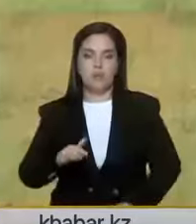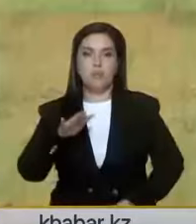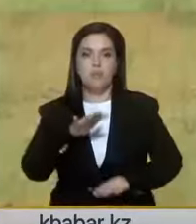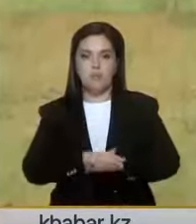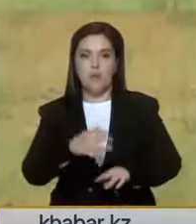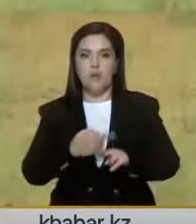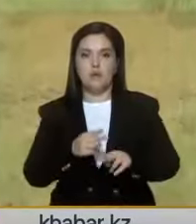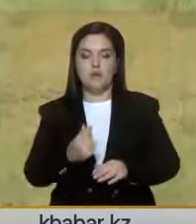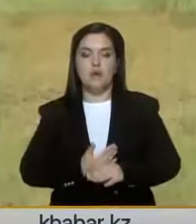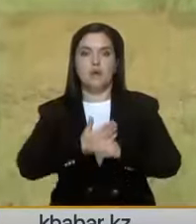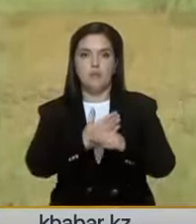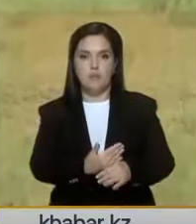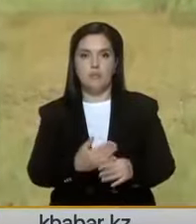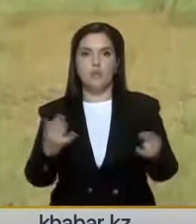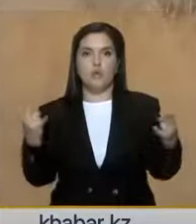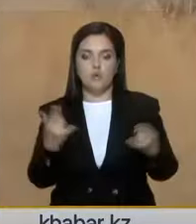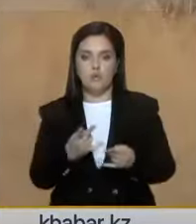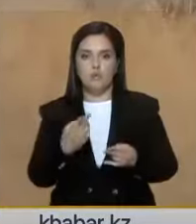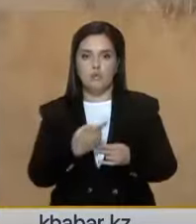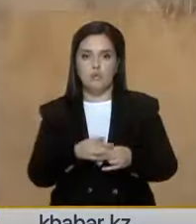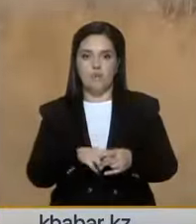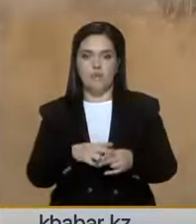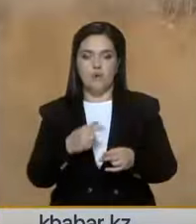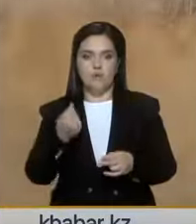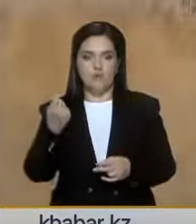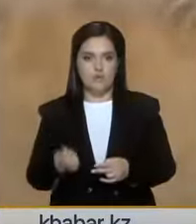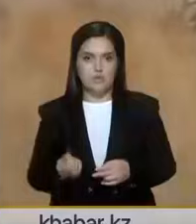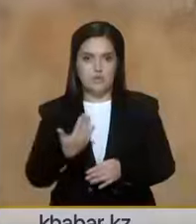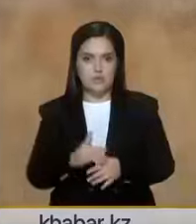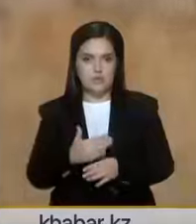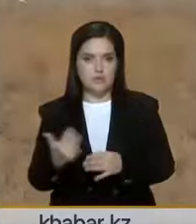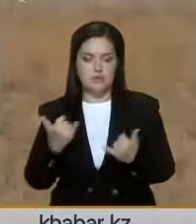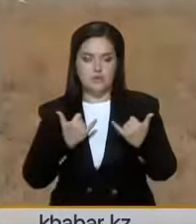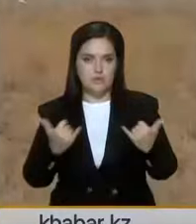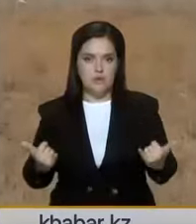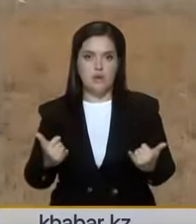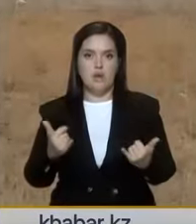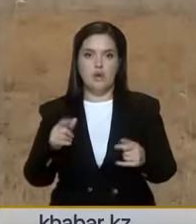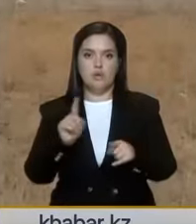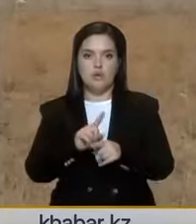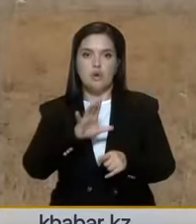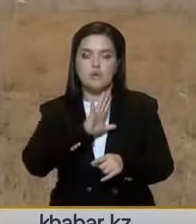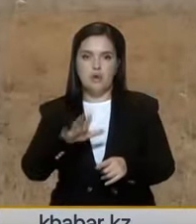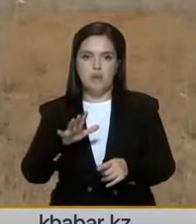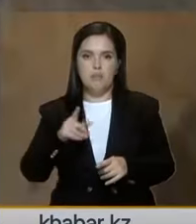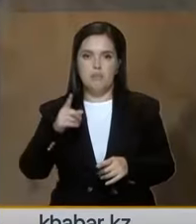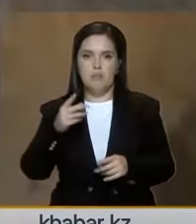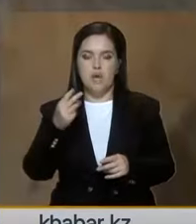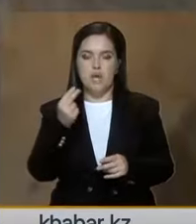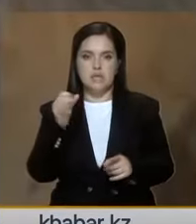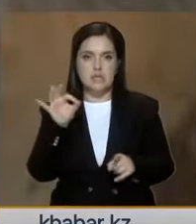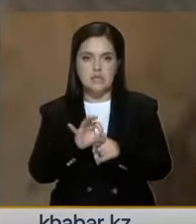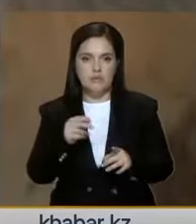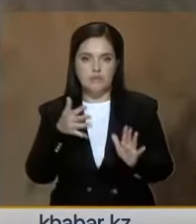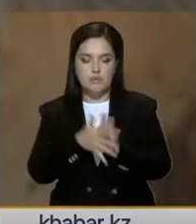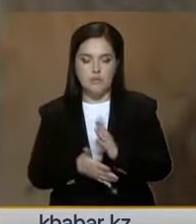От субсидирования необходимо перейти к доступному кредитованию. Это поможет избежать приписок и нецелевого